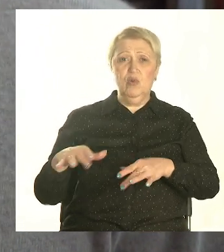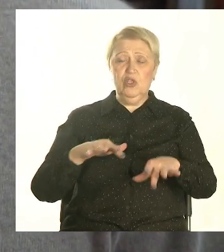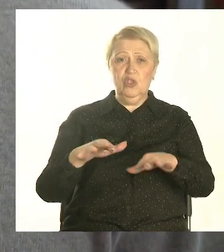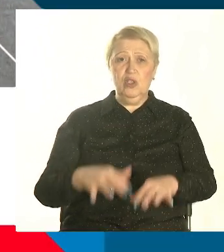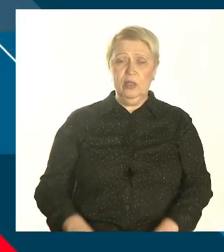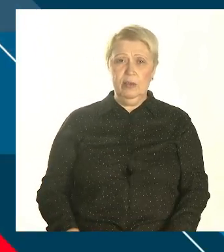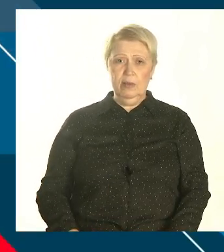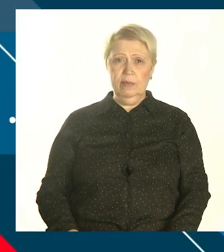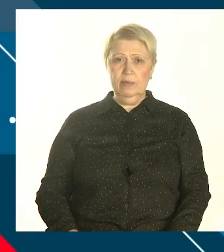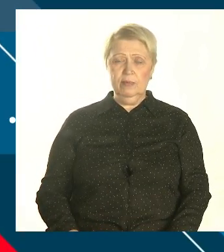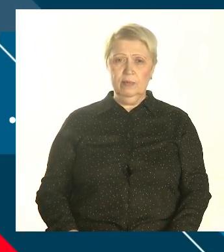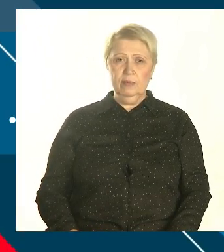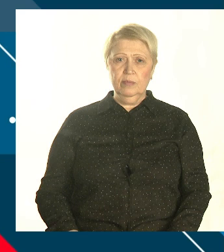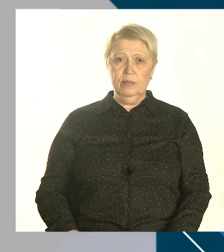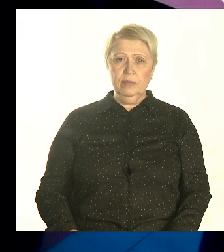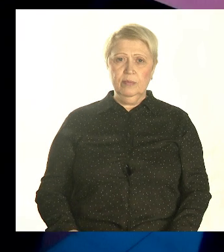решим.